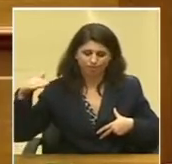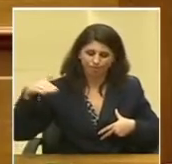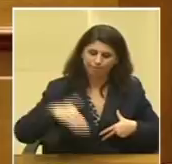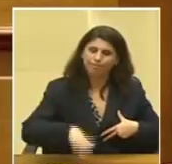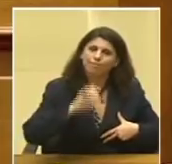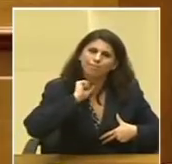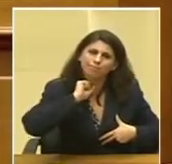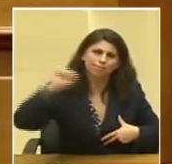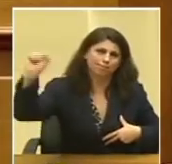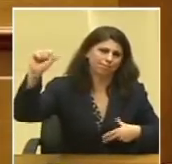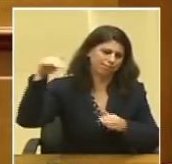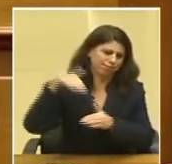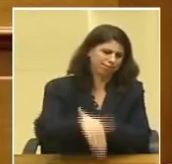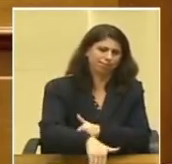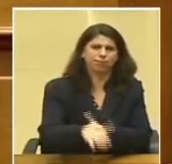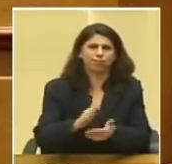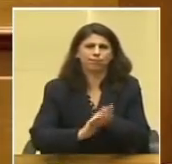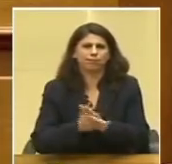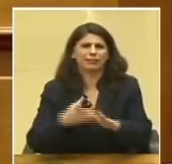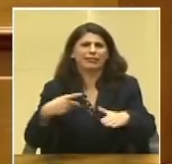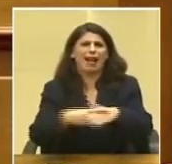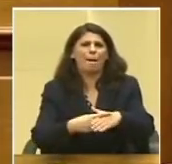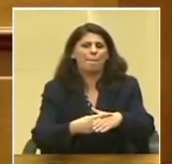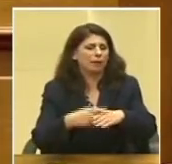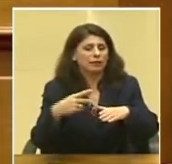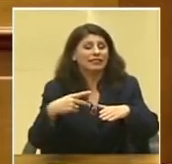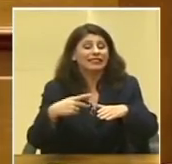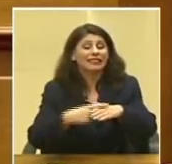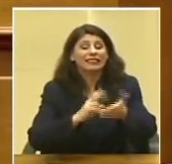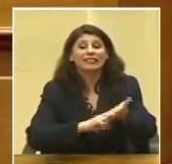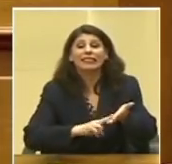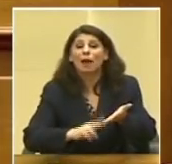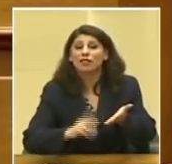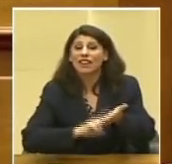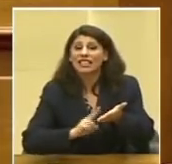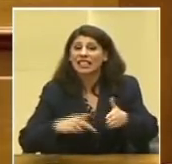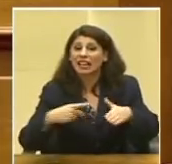ταμεία δημιουργώντας μια εφιαλτική κατάσταση για τη βιωσιμότητά τους.